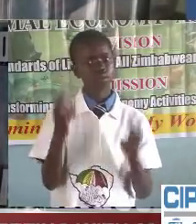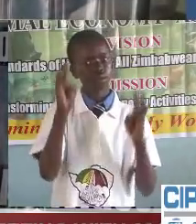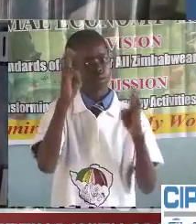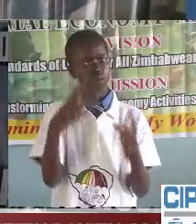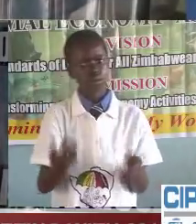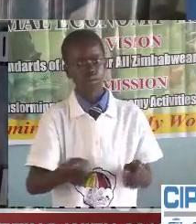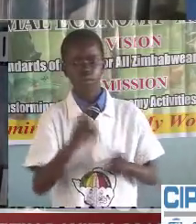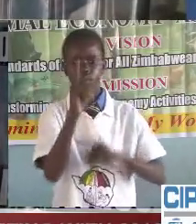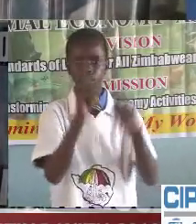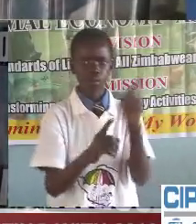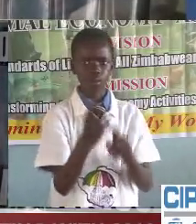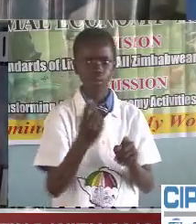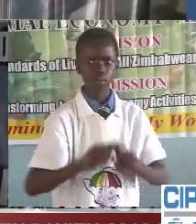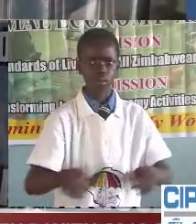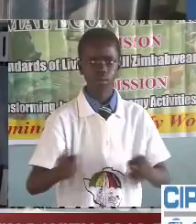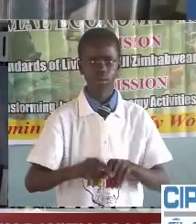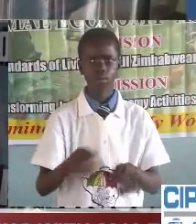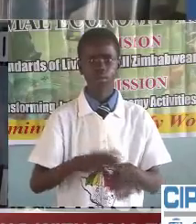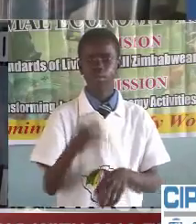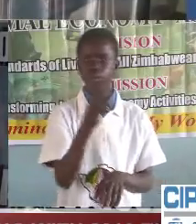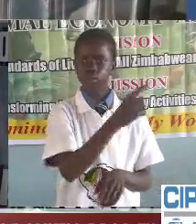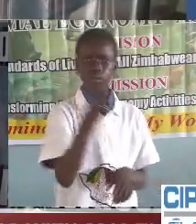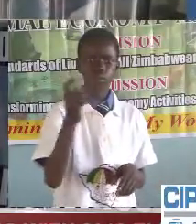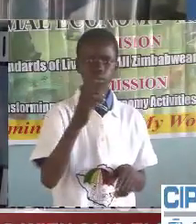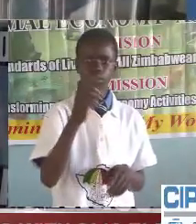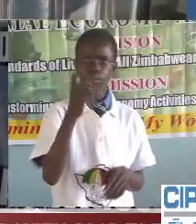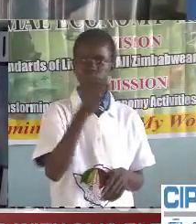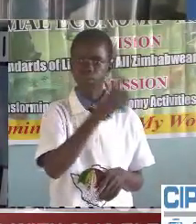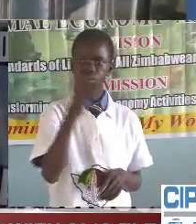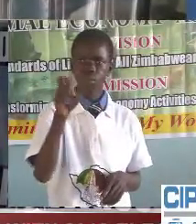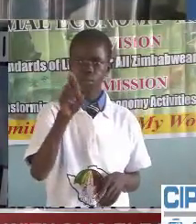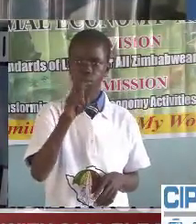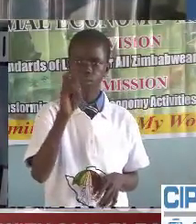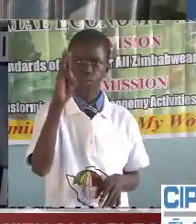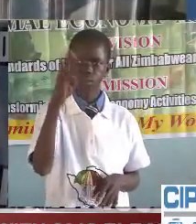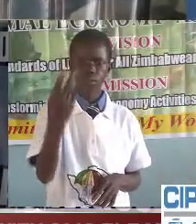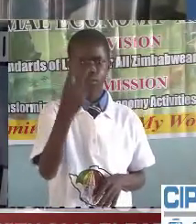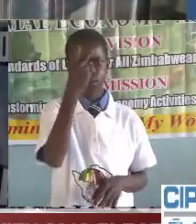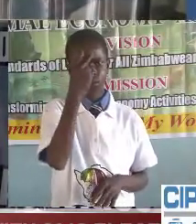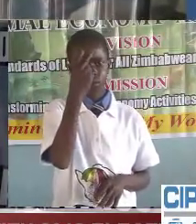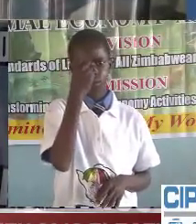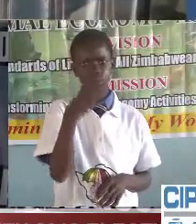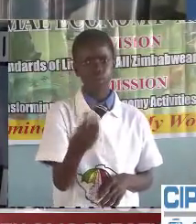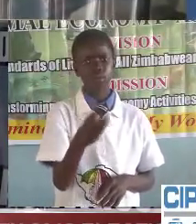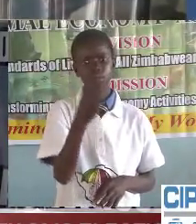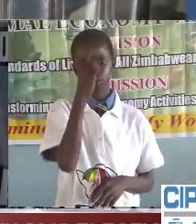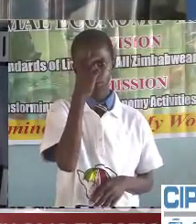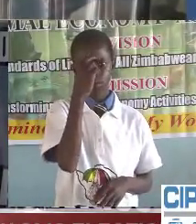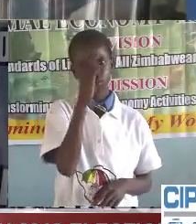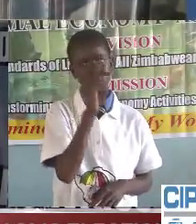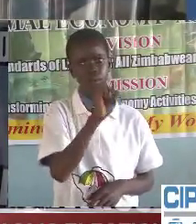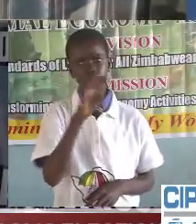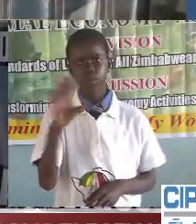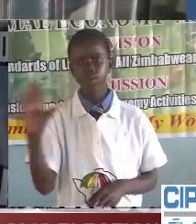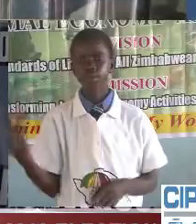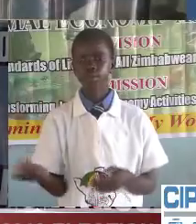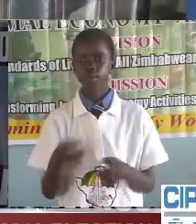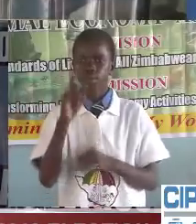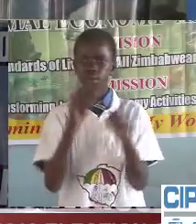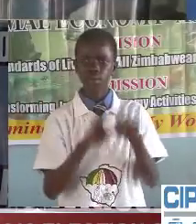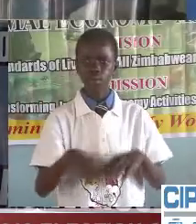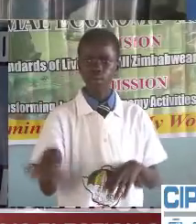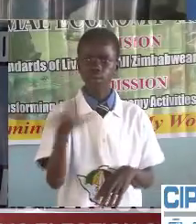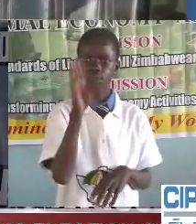mitemo iriko, shuwa kune ZRP inodzi inosunga vanhu, kune mapurisa ekanzuro. Saka isusu